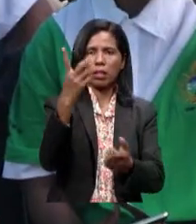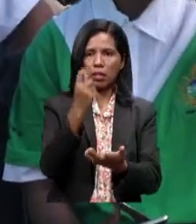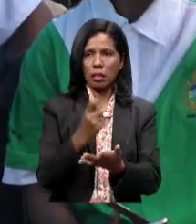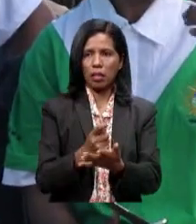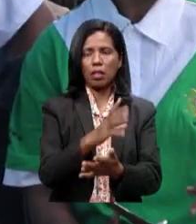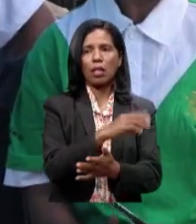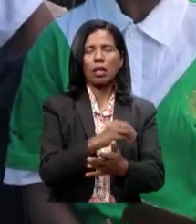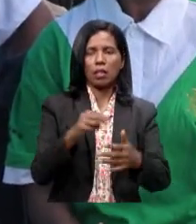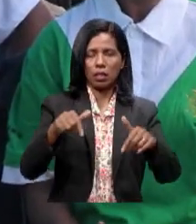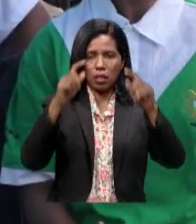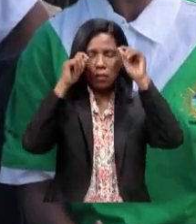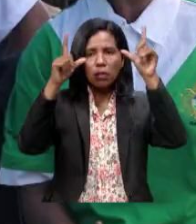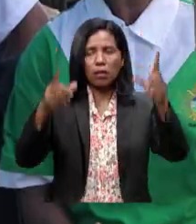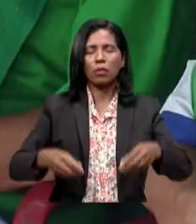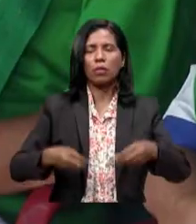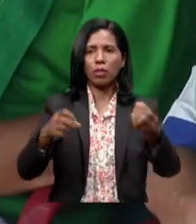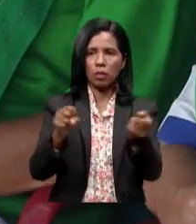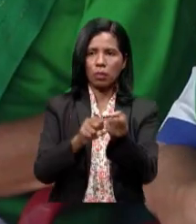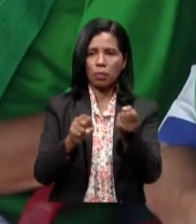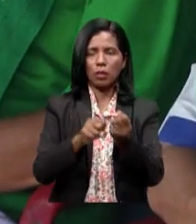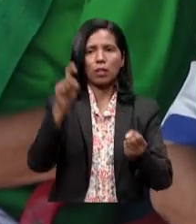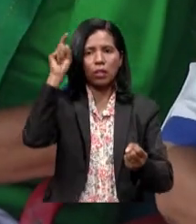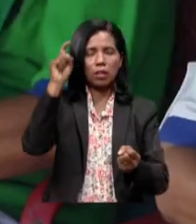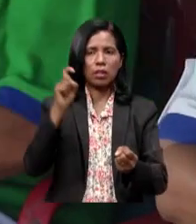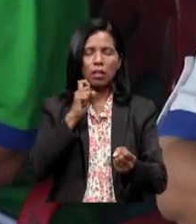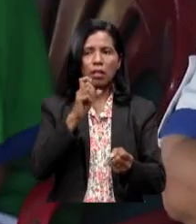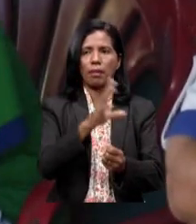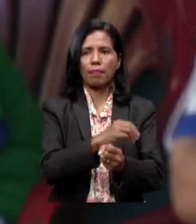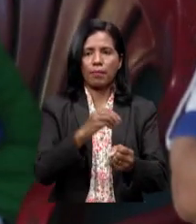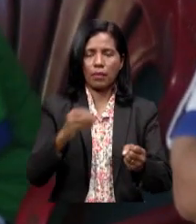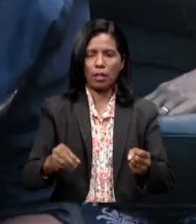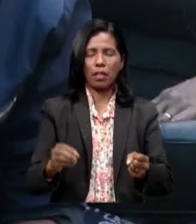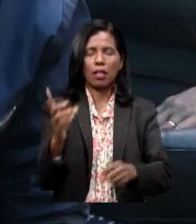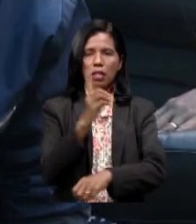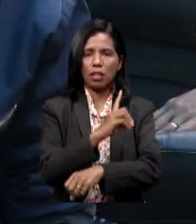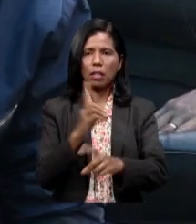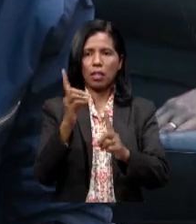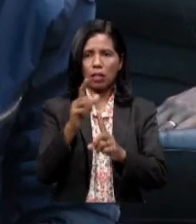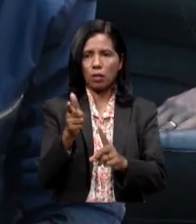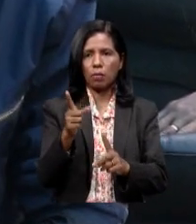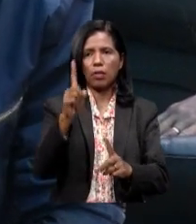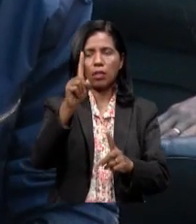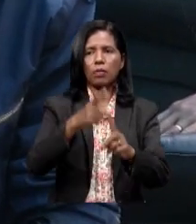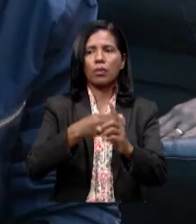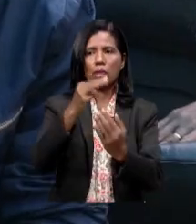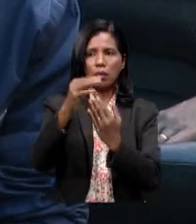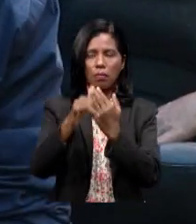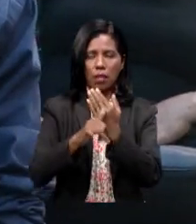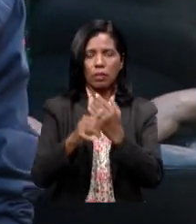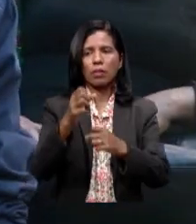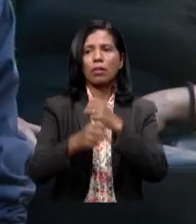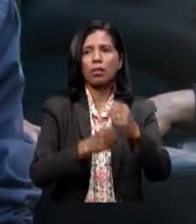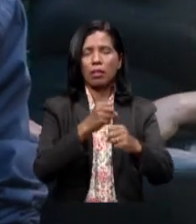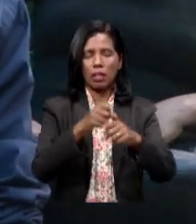iha teritori nasional atu fu apoio ba kaira la Sanana Gusmão iha lorong dua nulur sing ida fulan mayu Tinané.